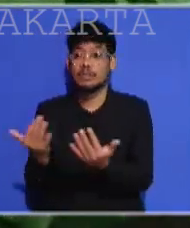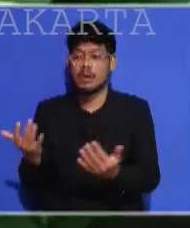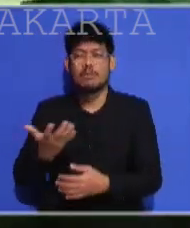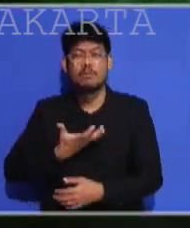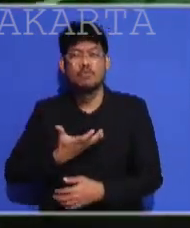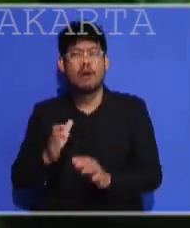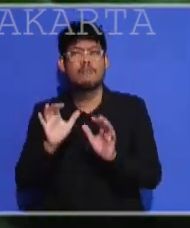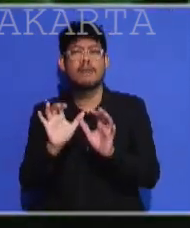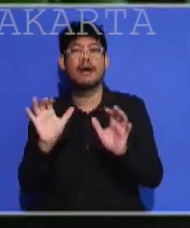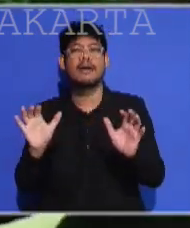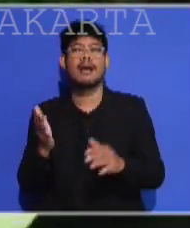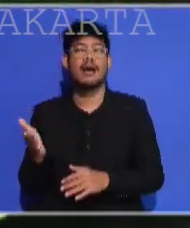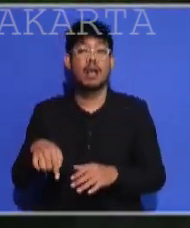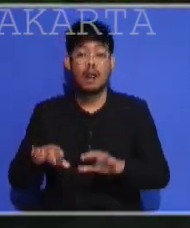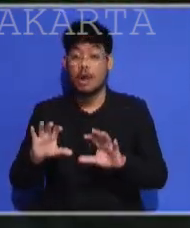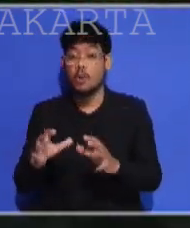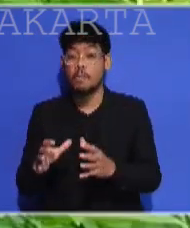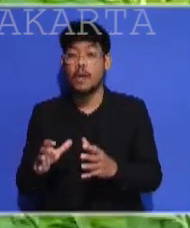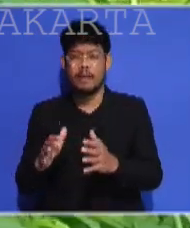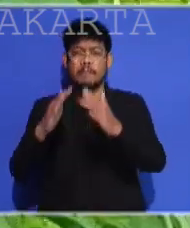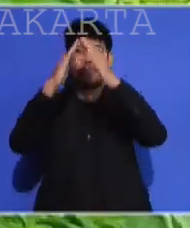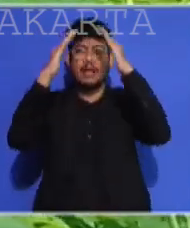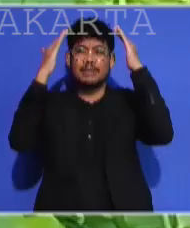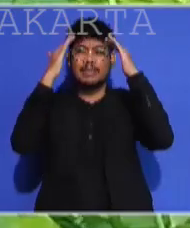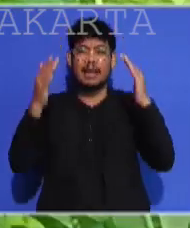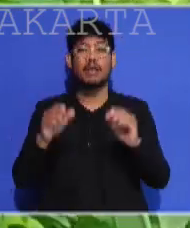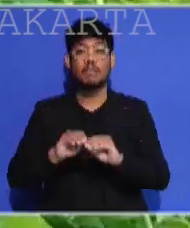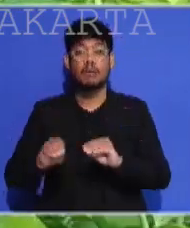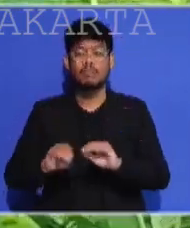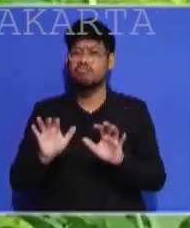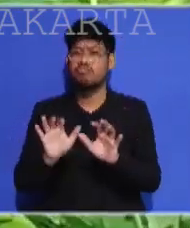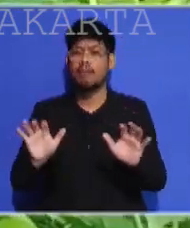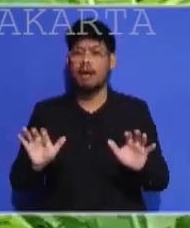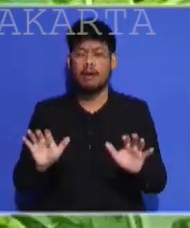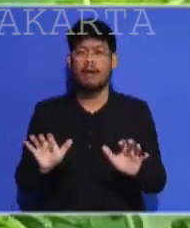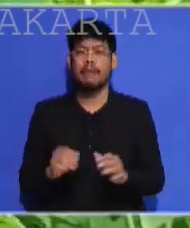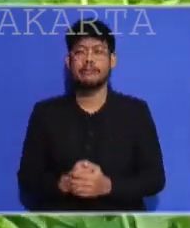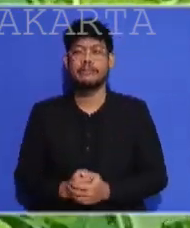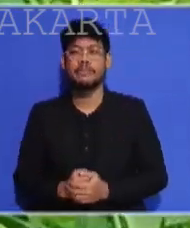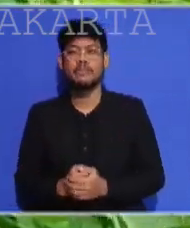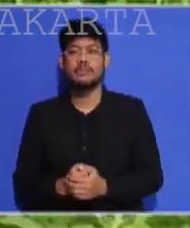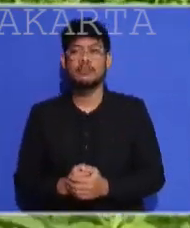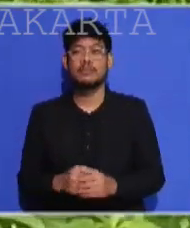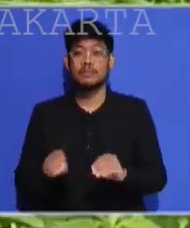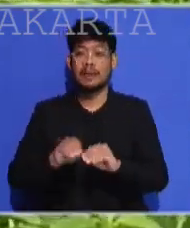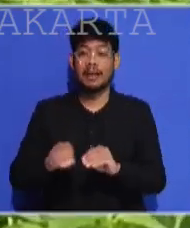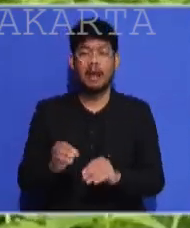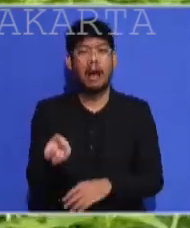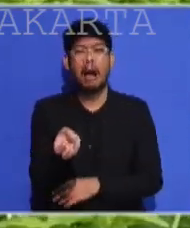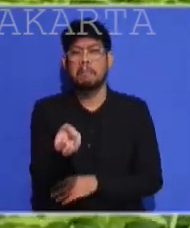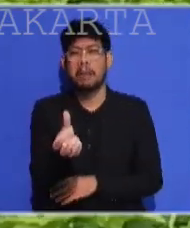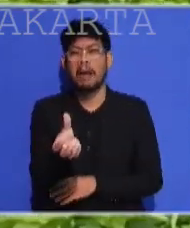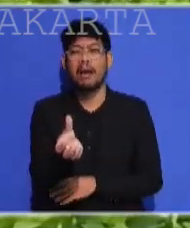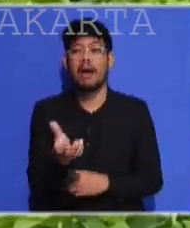katang tani ingkang lajeng nindakaken budidaya tanaman kemangi menika. Sanadyan kapetang gampil dipun budidaya,